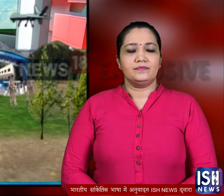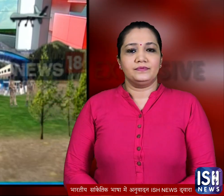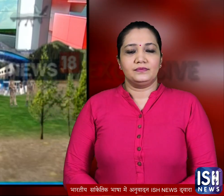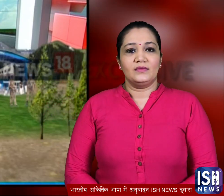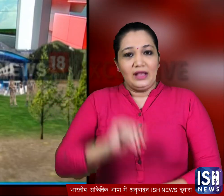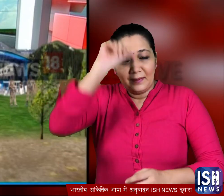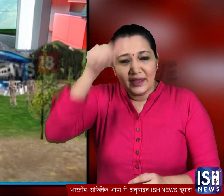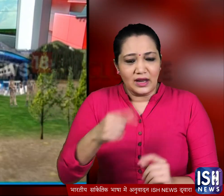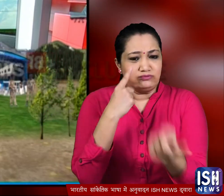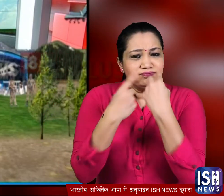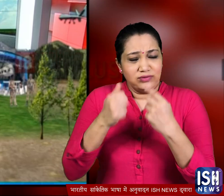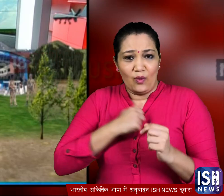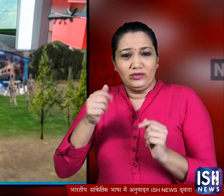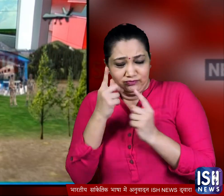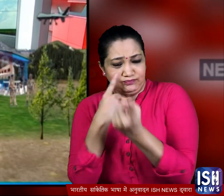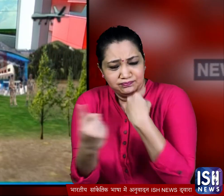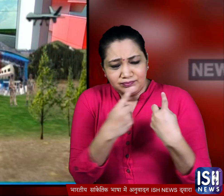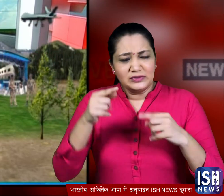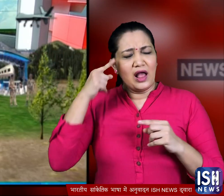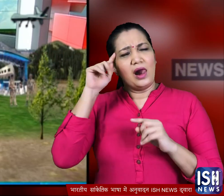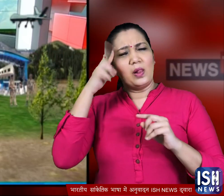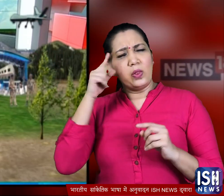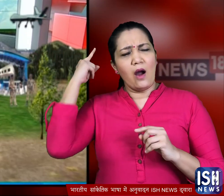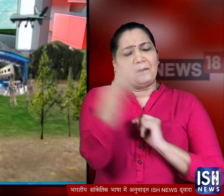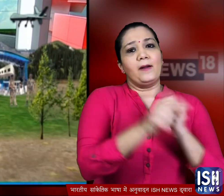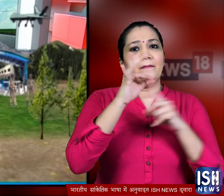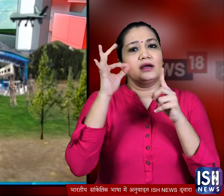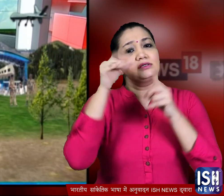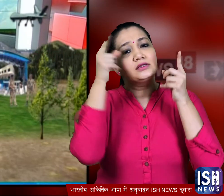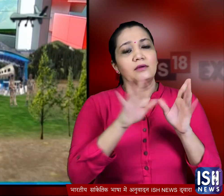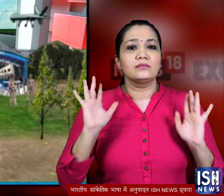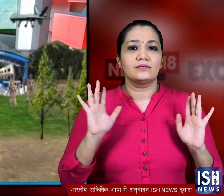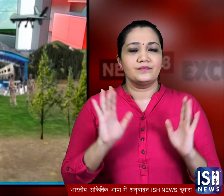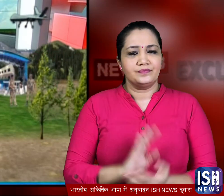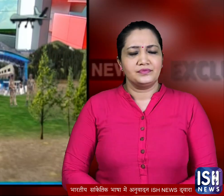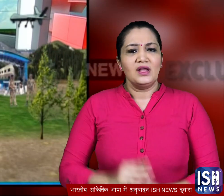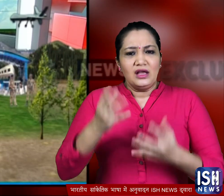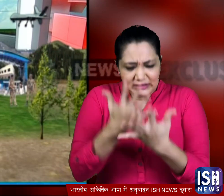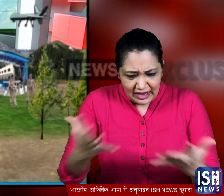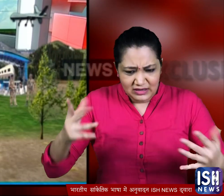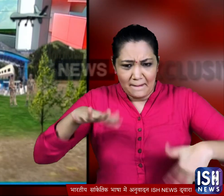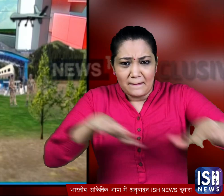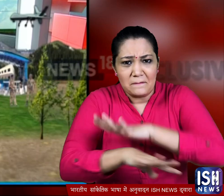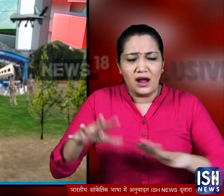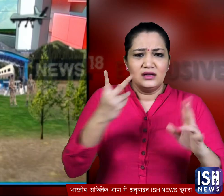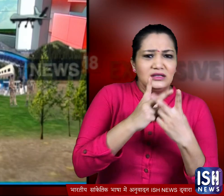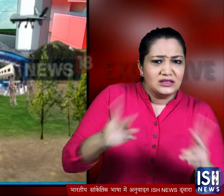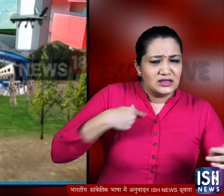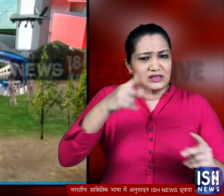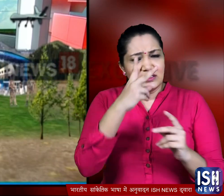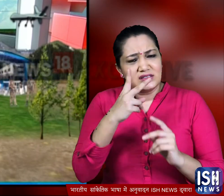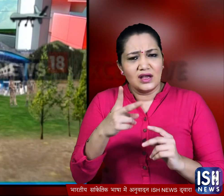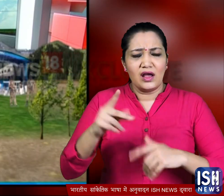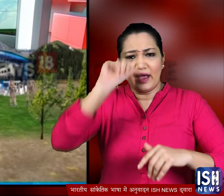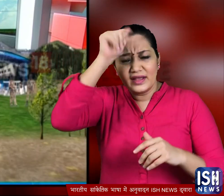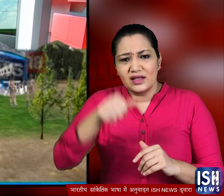जाता है। इसलिए भारत की जांच एजेंसियों को शक की सुई पाकिस्तान पर टिक गई है, क्योंकि जिस तरह से सारी साजिश रची गई